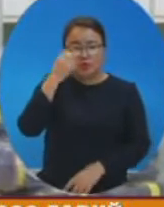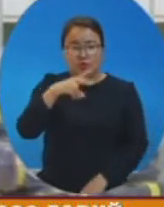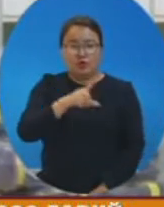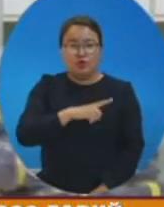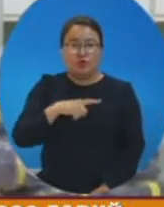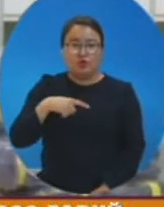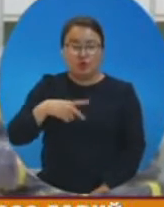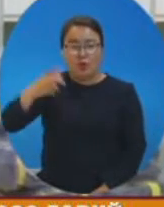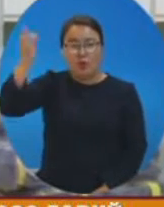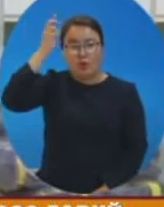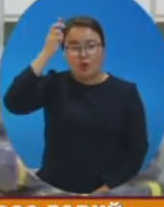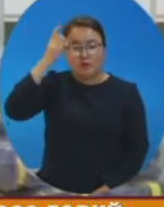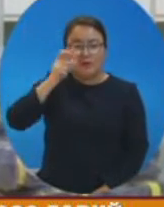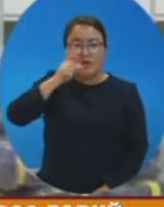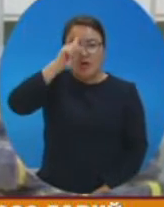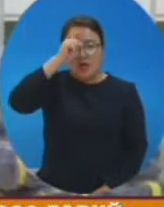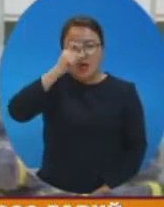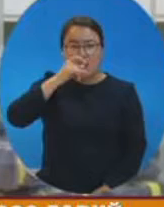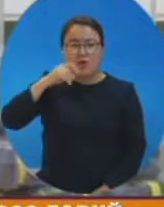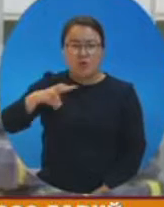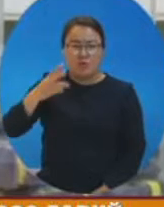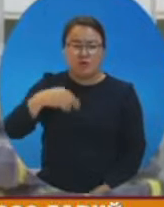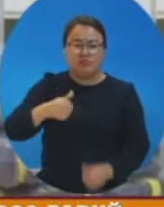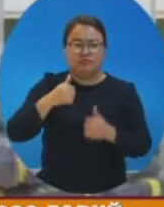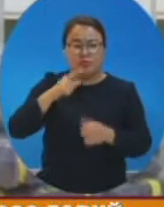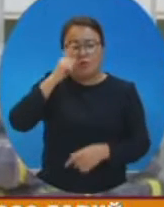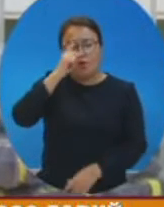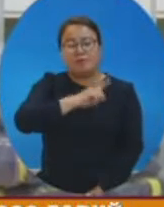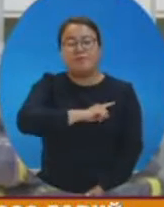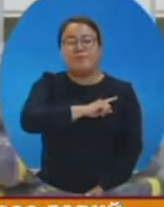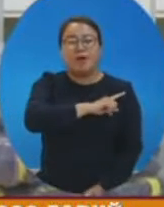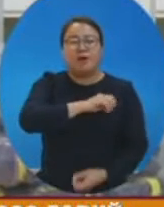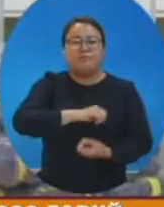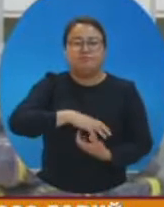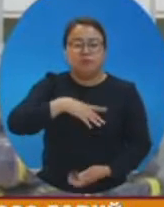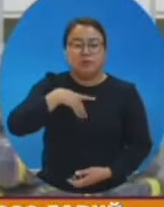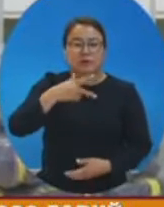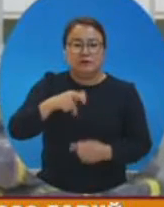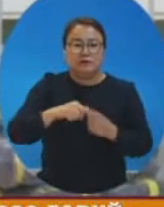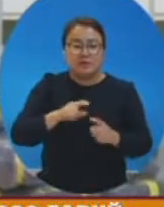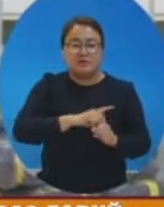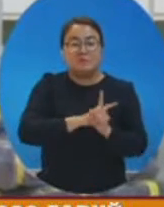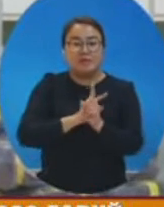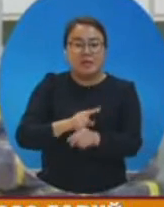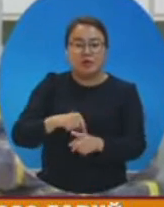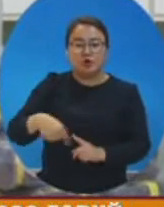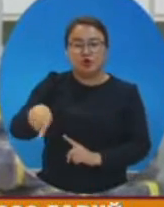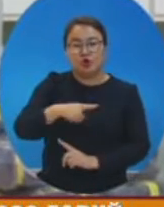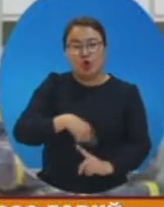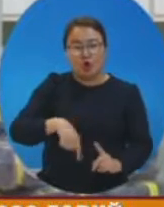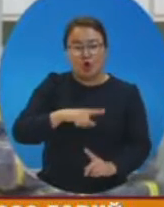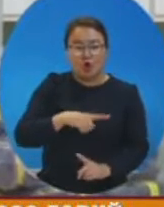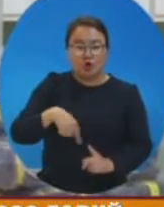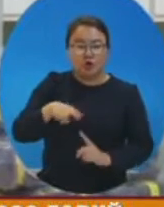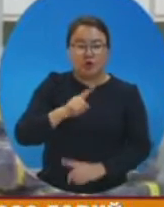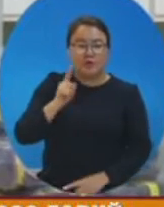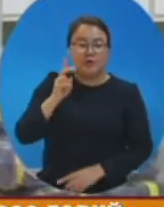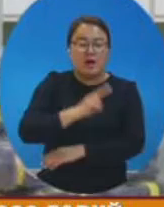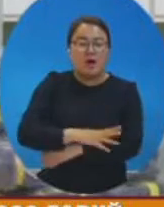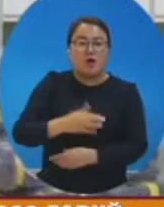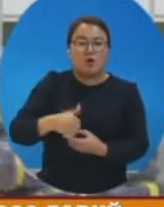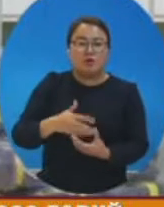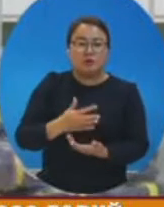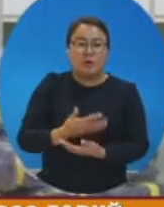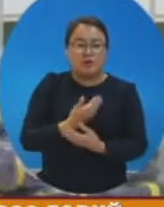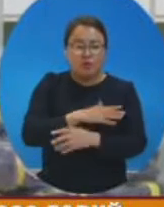монголчууд өөрсдөө боловсралтай эрүүл монгол хүн бол Монголын баялаг маа гэж энэ зарчмыг баримтладаг. Тэгээд энэ утгаараа тойргийнхоо нийт 1-р ангид